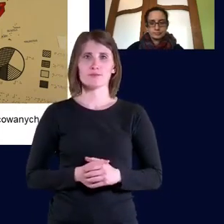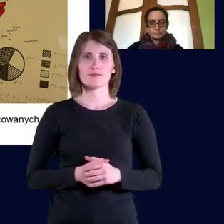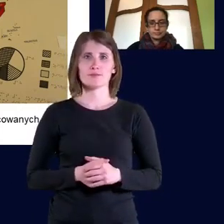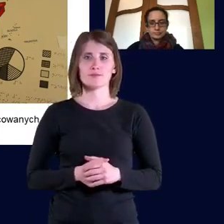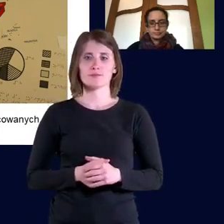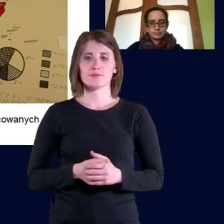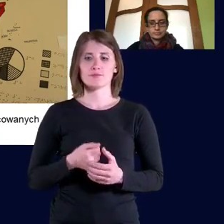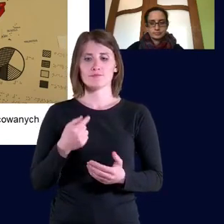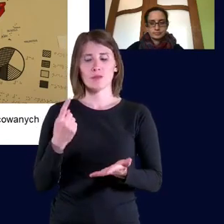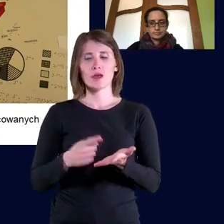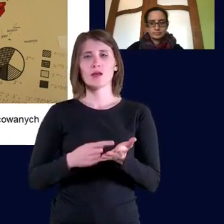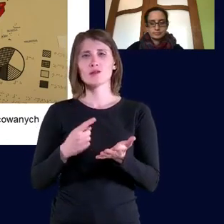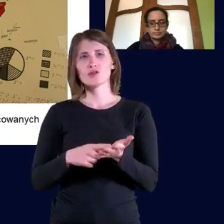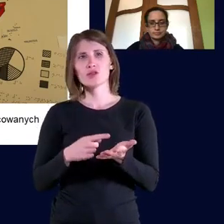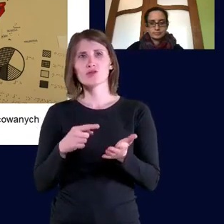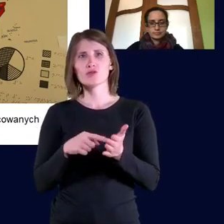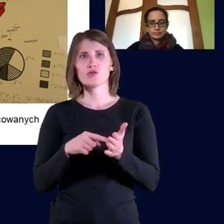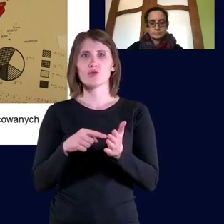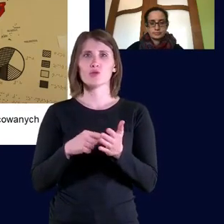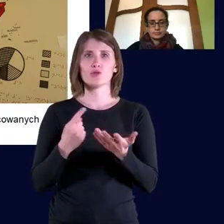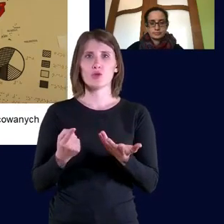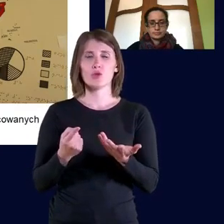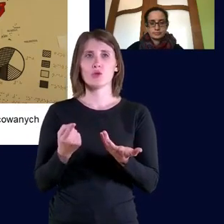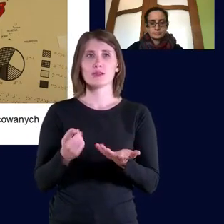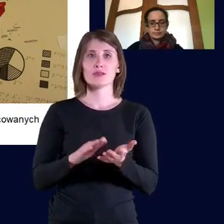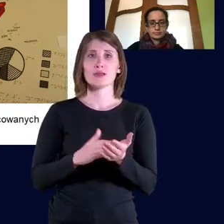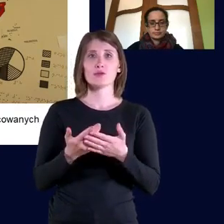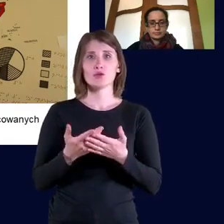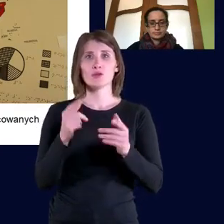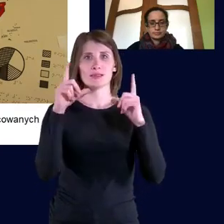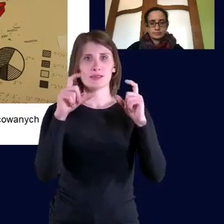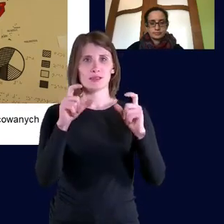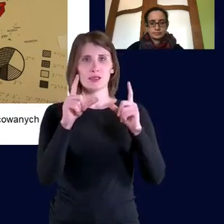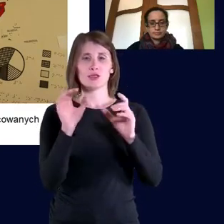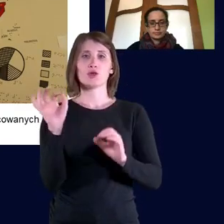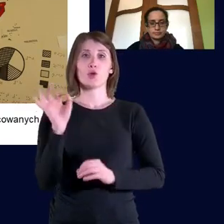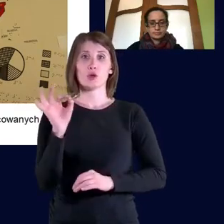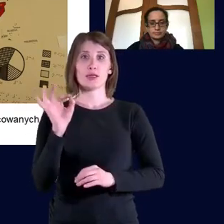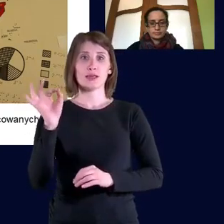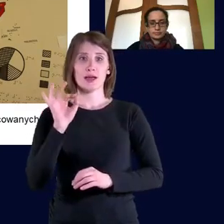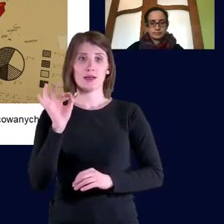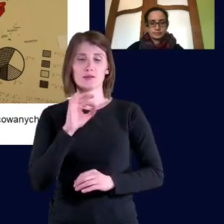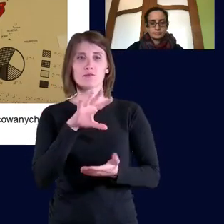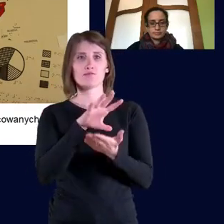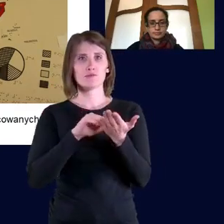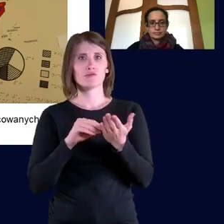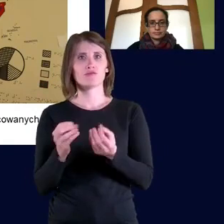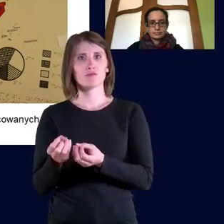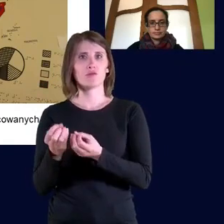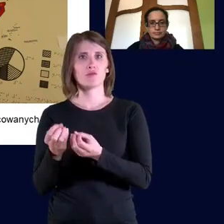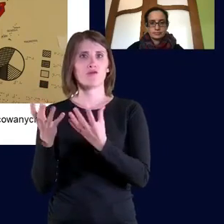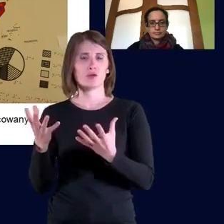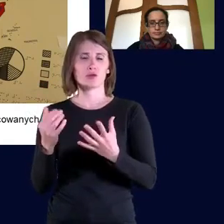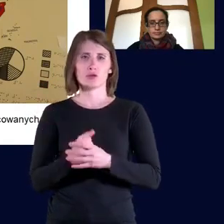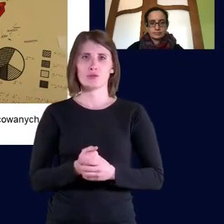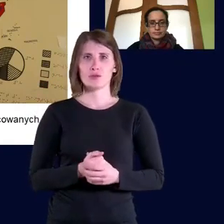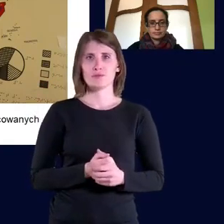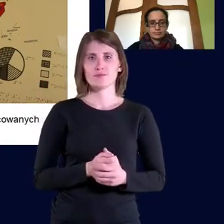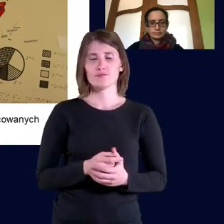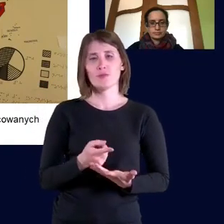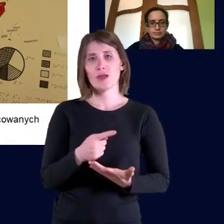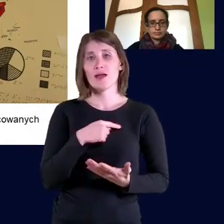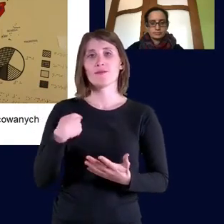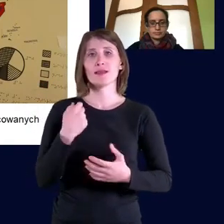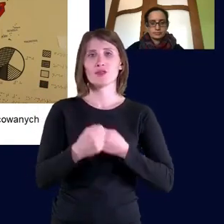tworzymy na podstawie oryginalnego zdjęcia tudzież ilustracji jednak w pracy już